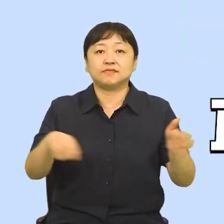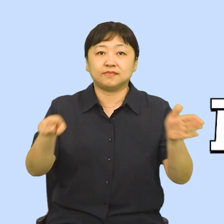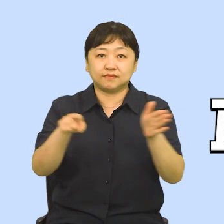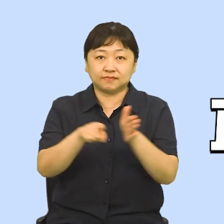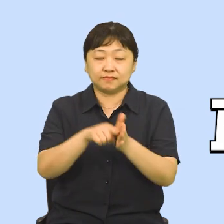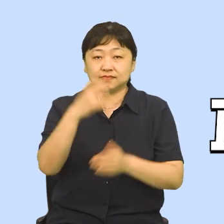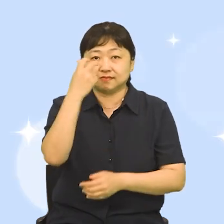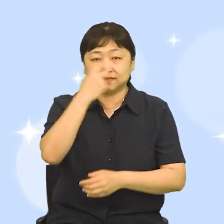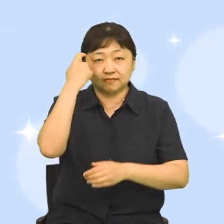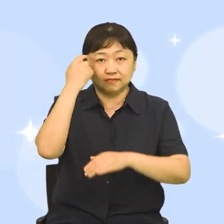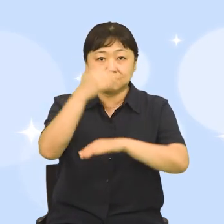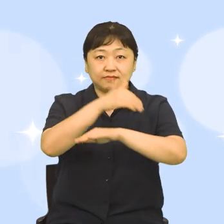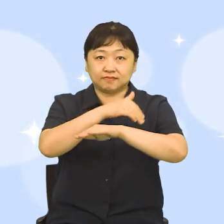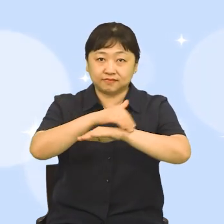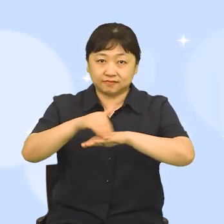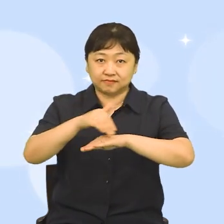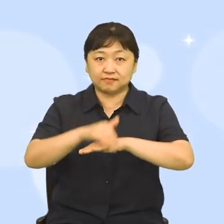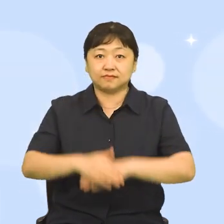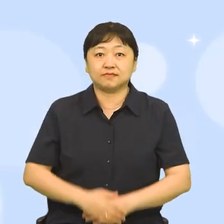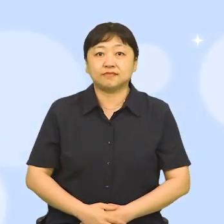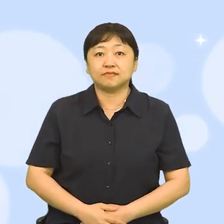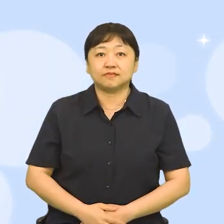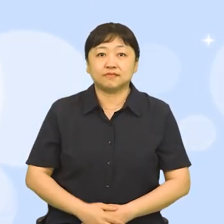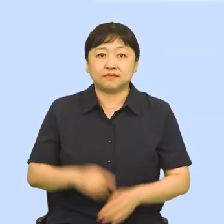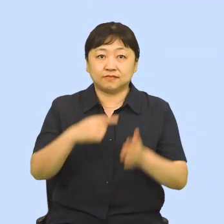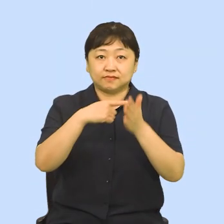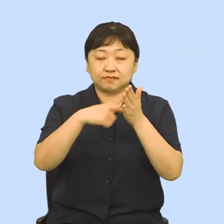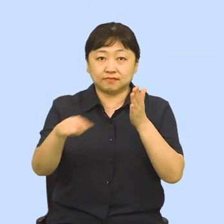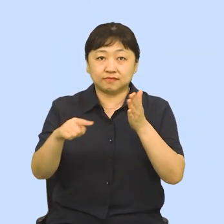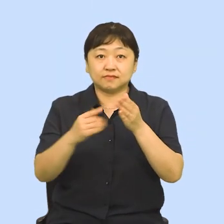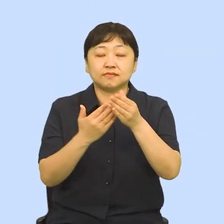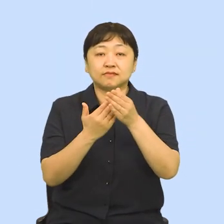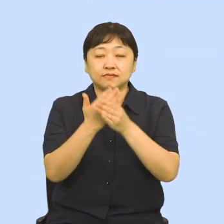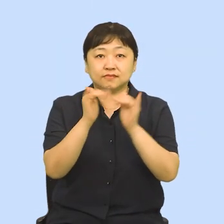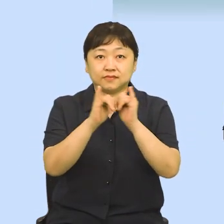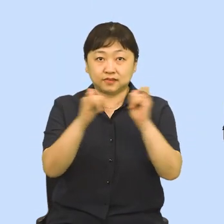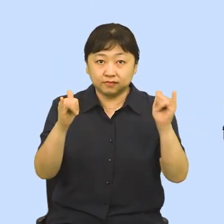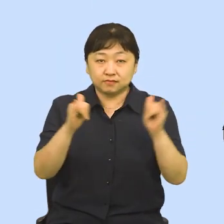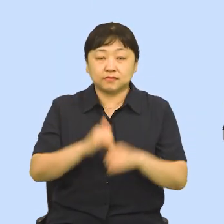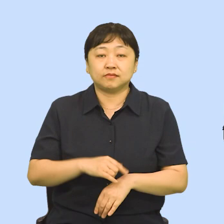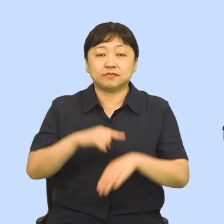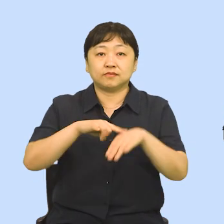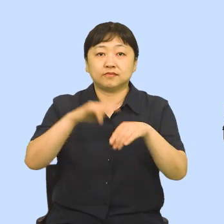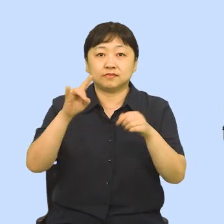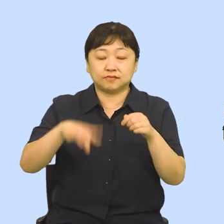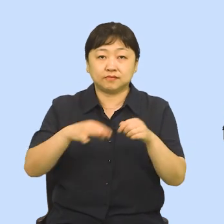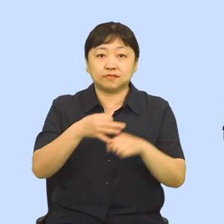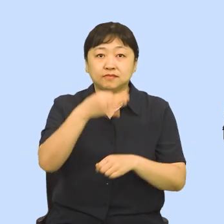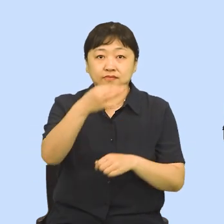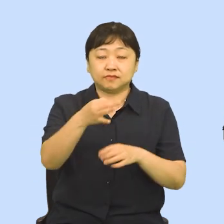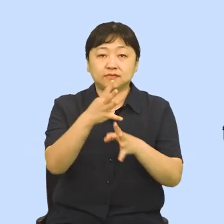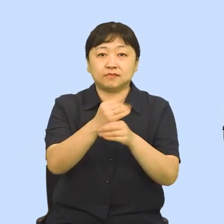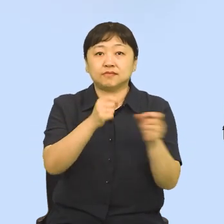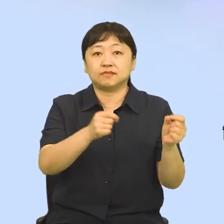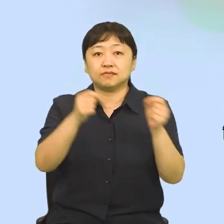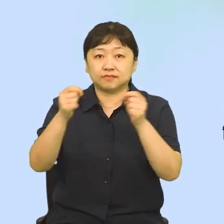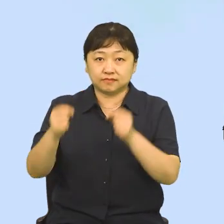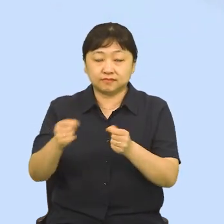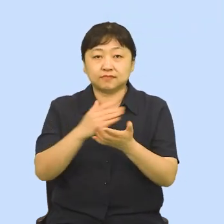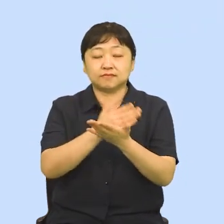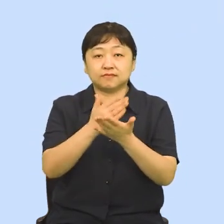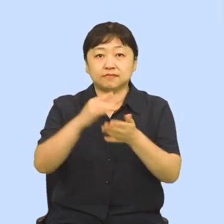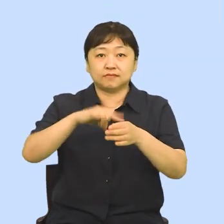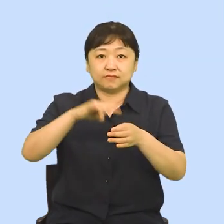안정적으로 주거할 수 있도록 사후 관리를 할 방침인데요. 이와 함께 피해자를 위한 취득세 납부 기한 연장, 징수 유예